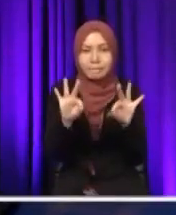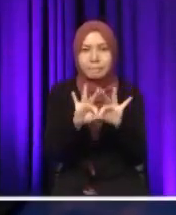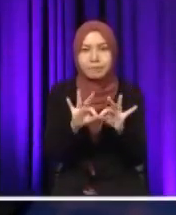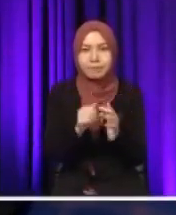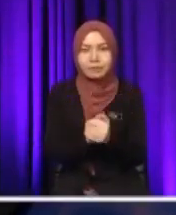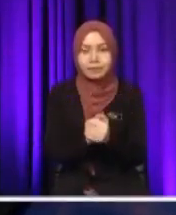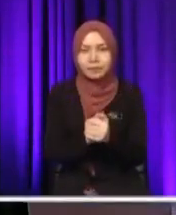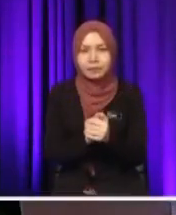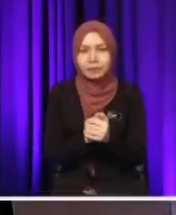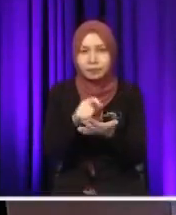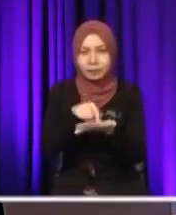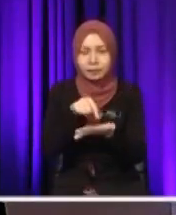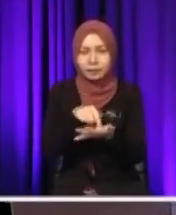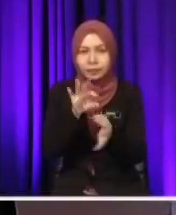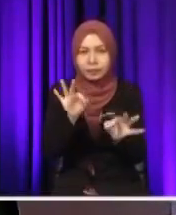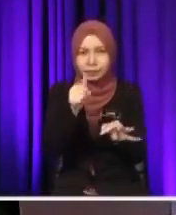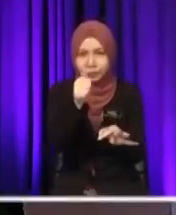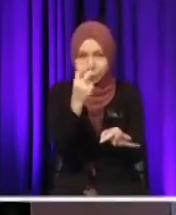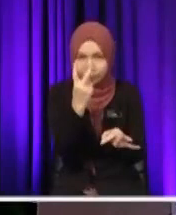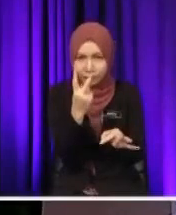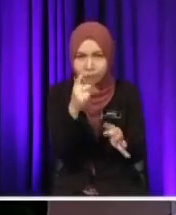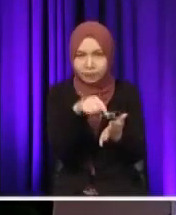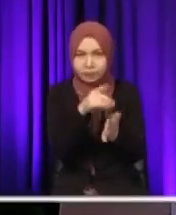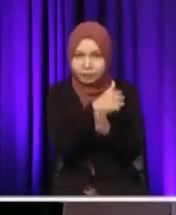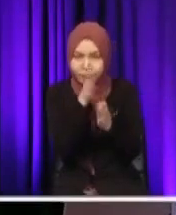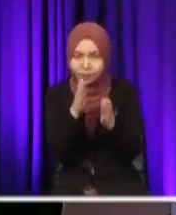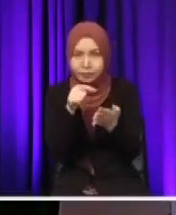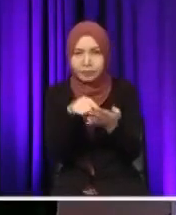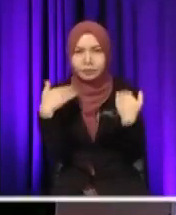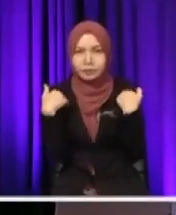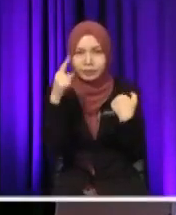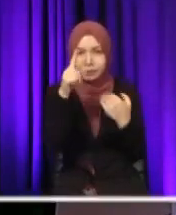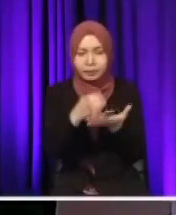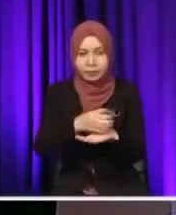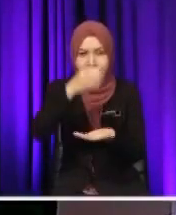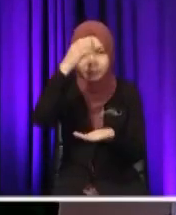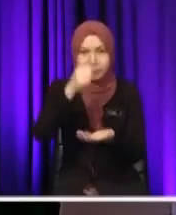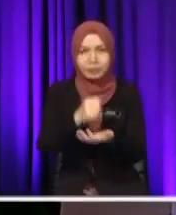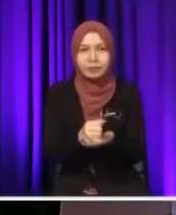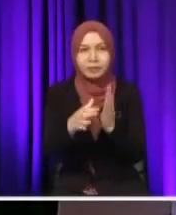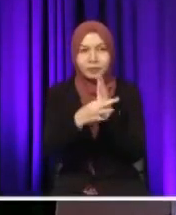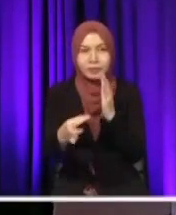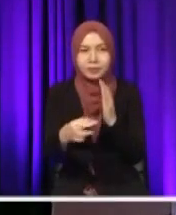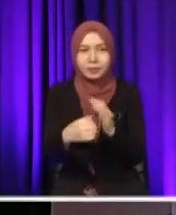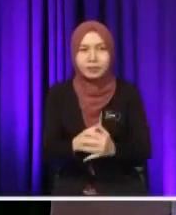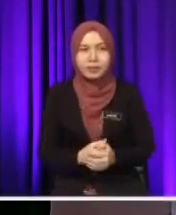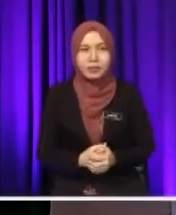sinilah sebenarnya kalau Chris nampak di sebelah ada satu botol minyak. Yang ni? Ya,